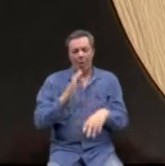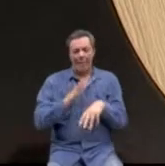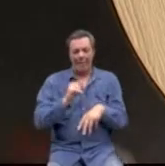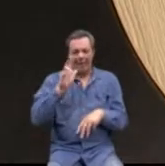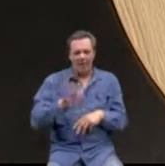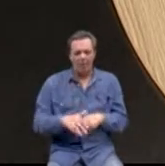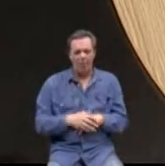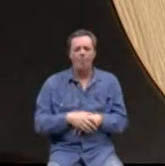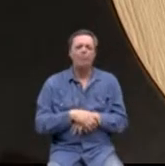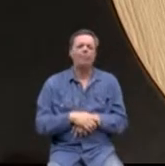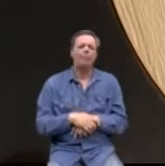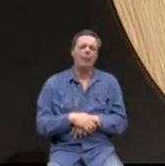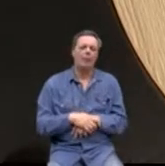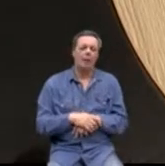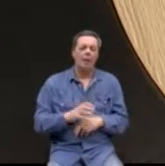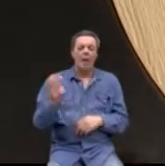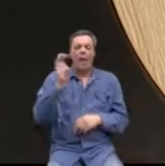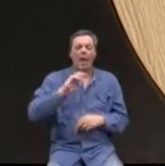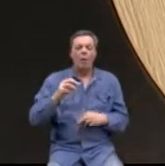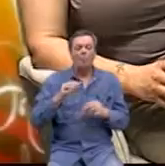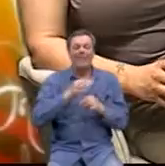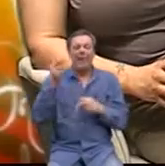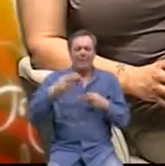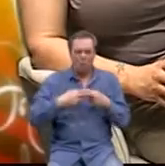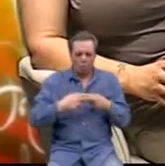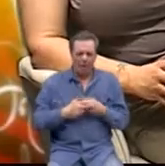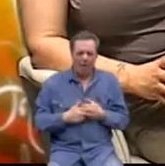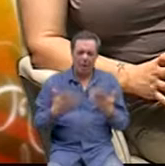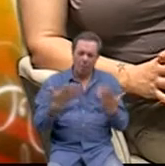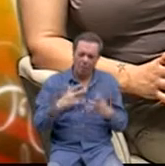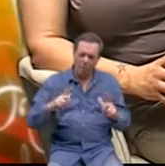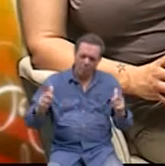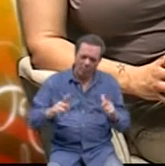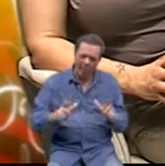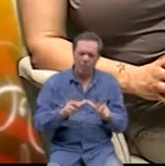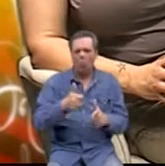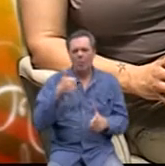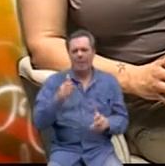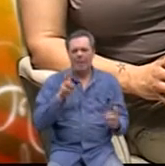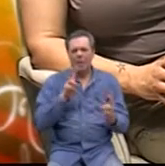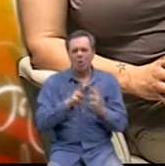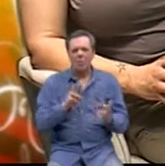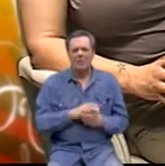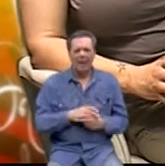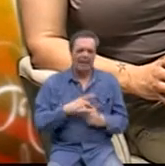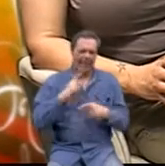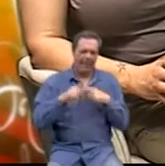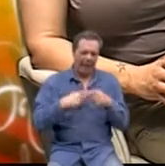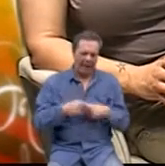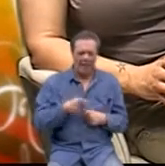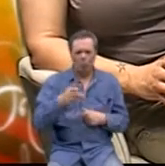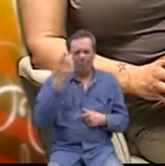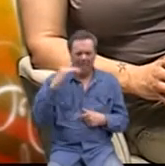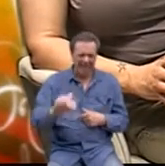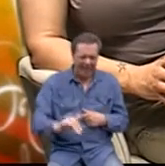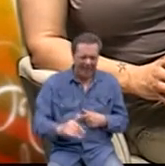imamo, kao što smo već spomenuli, Europski dan susjeda, koji ćemo proslaviti uz jedan susret generacija. Tu će biti